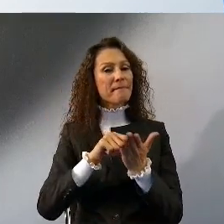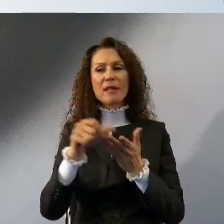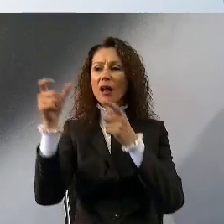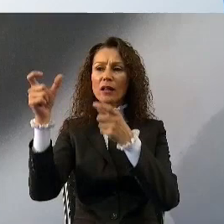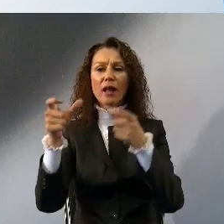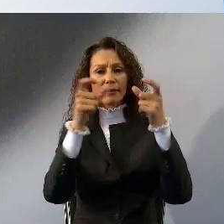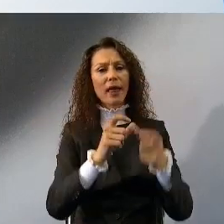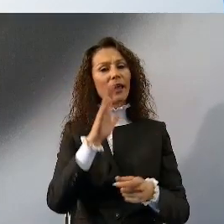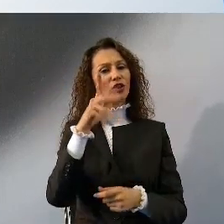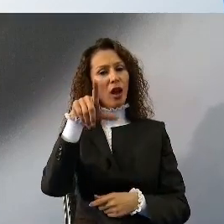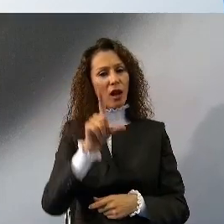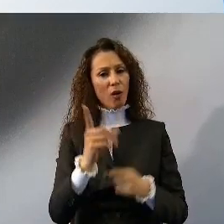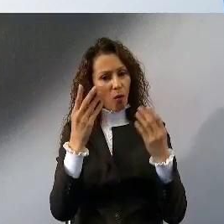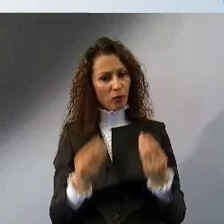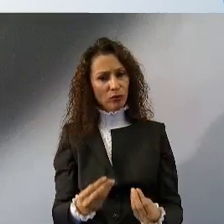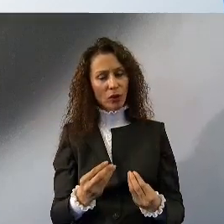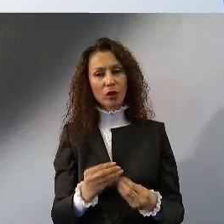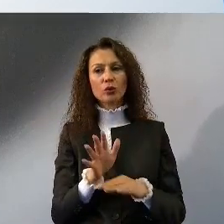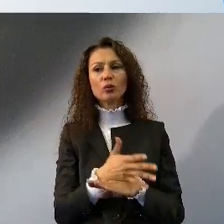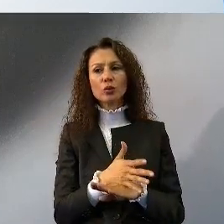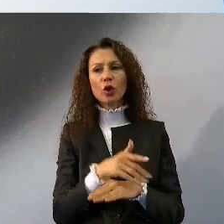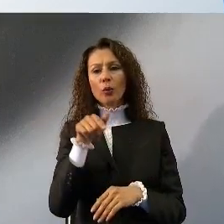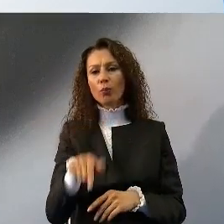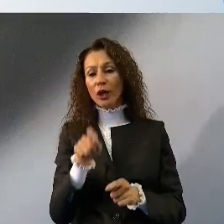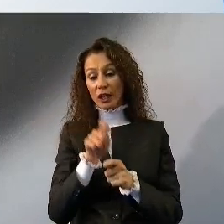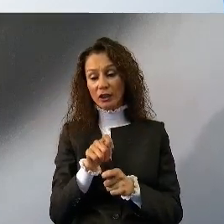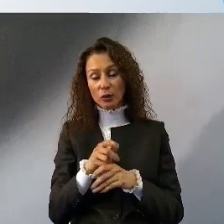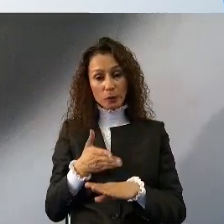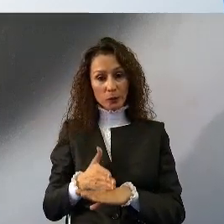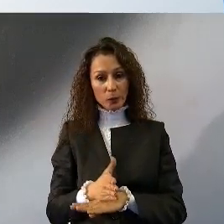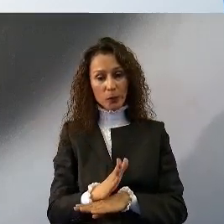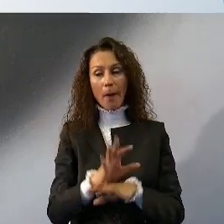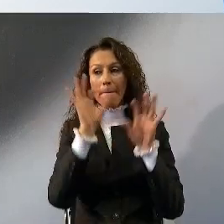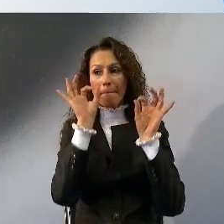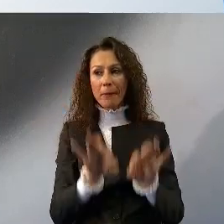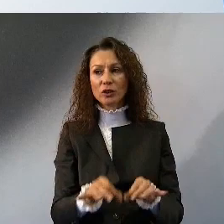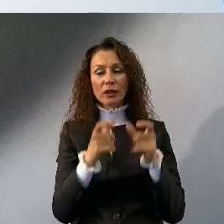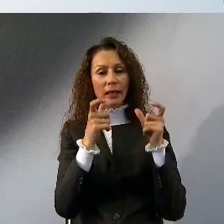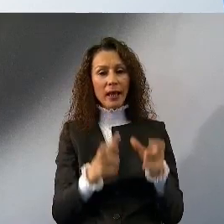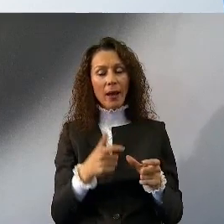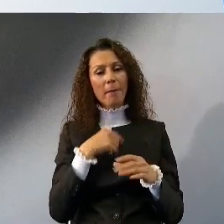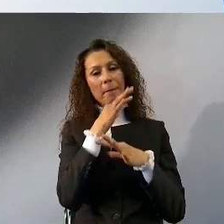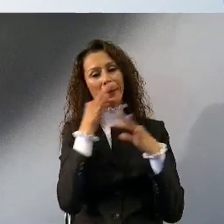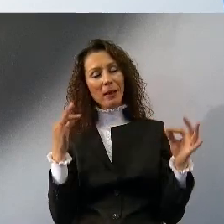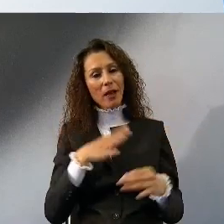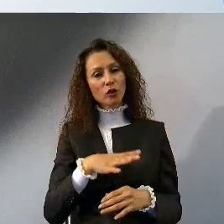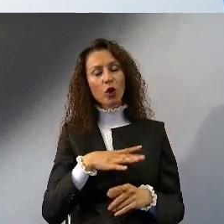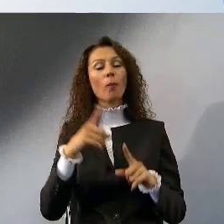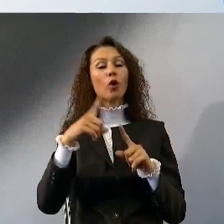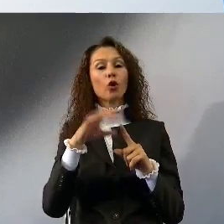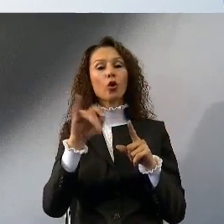yerinde geçerli olan ülkeler. Çünkü bu işin özünde başladığım yerde bitirmek istiyorum.